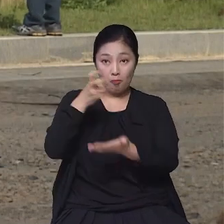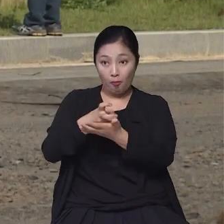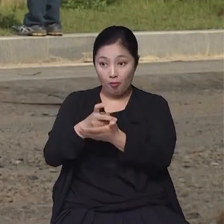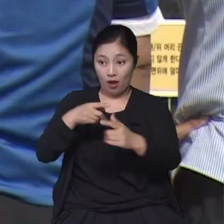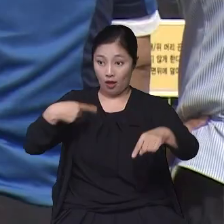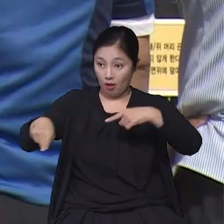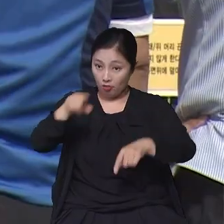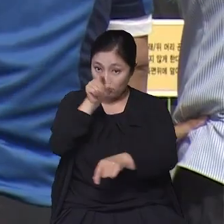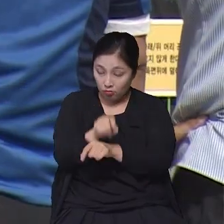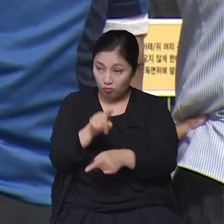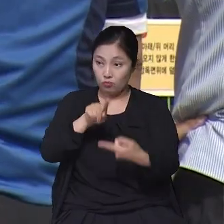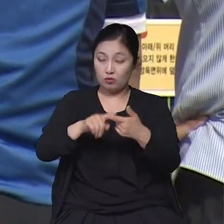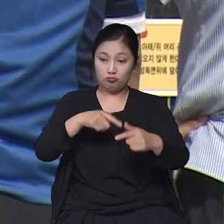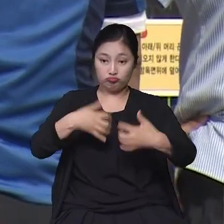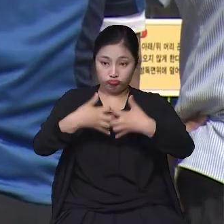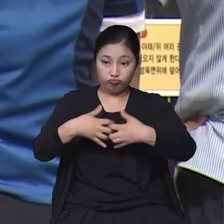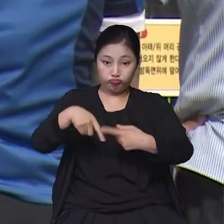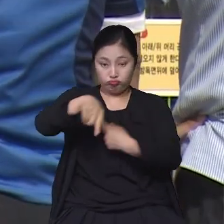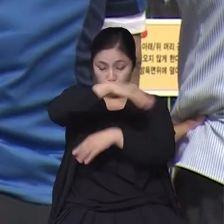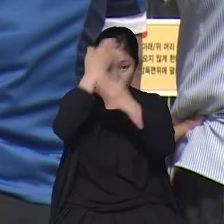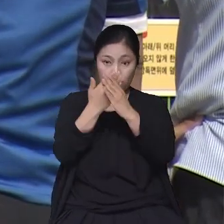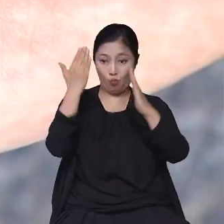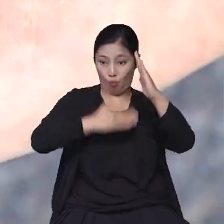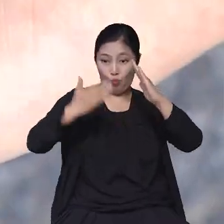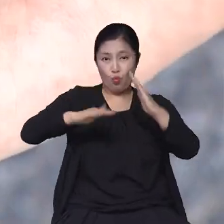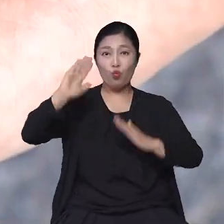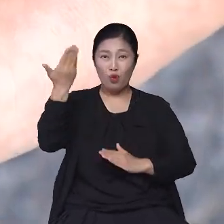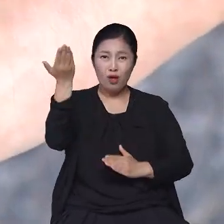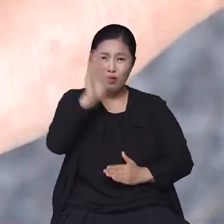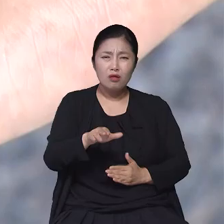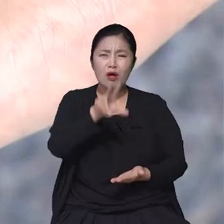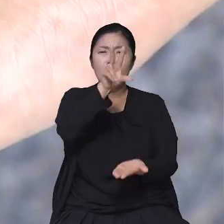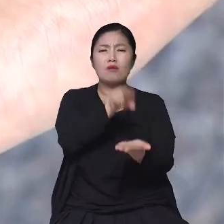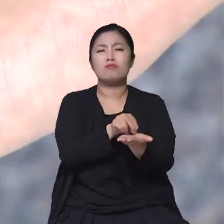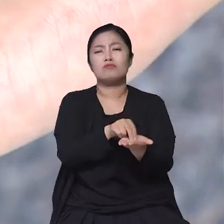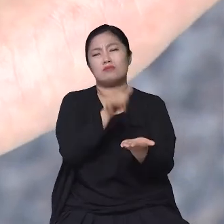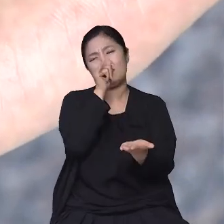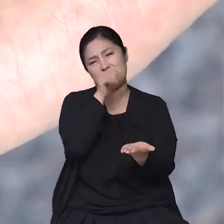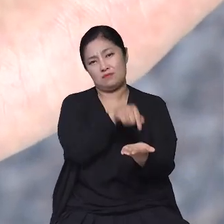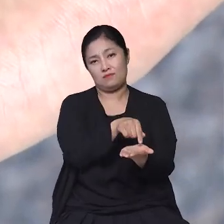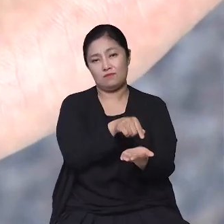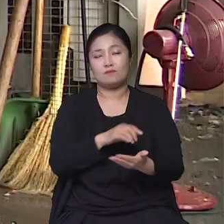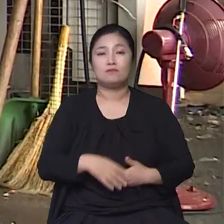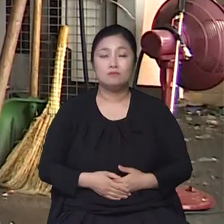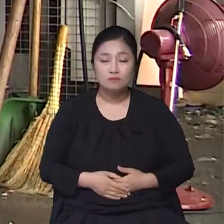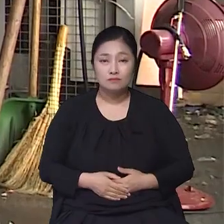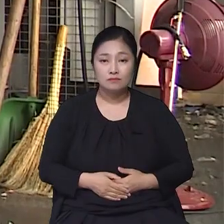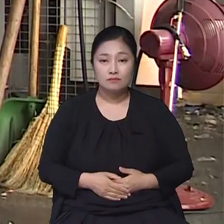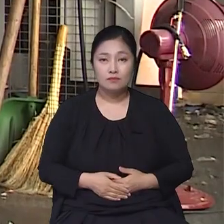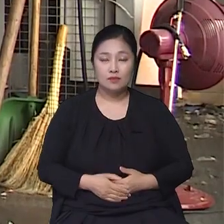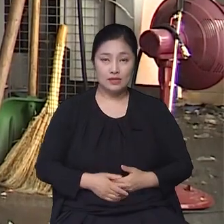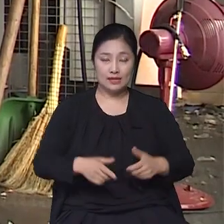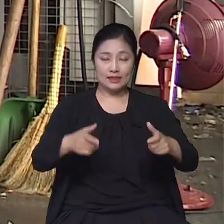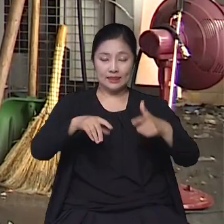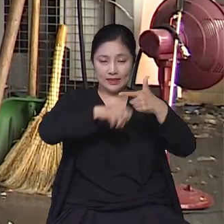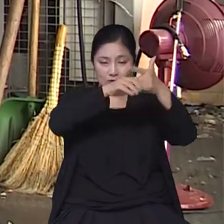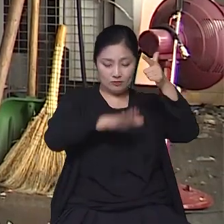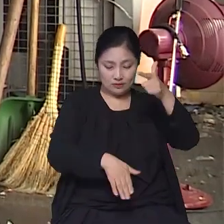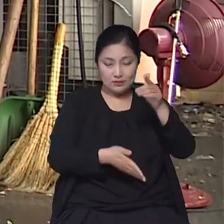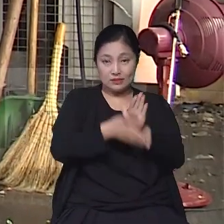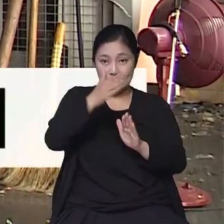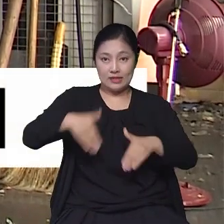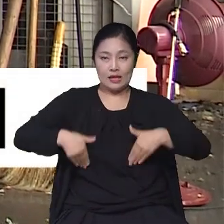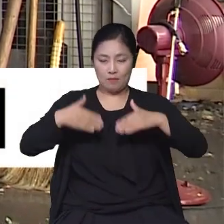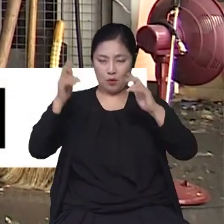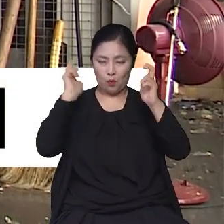법적 행정적으로 발전소 가동이 기정사실화됐지만 아직 해결해야 할 과제는 많습니다. 나주시와